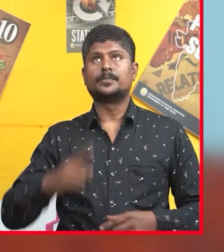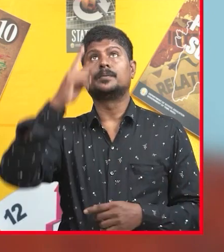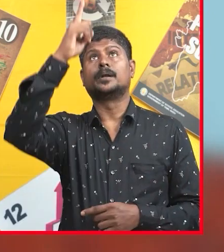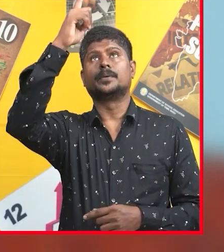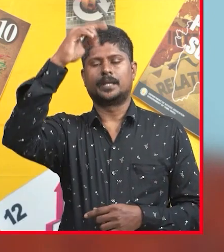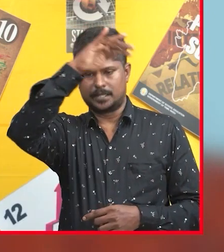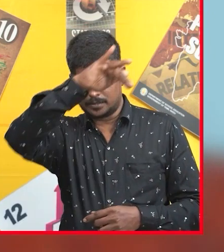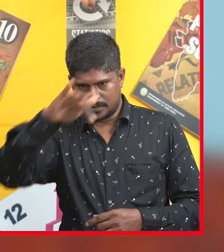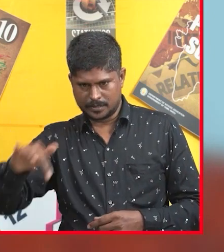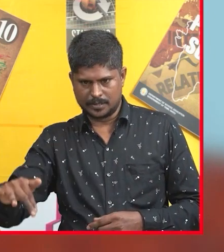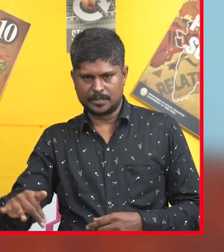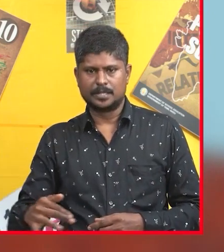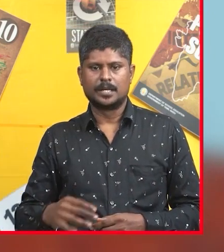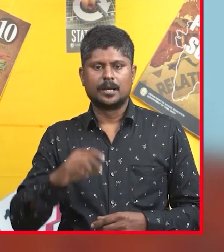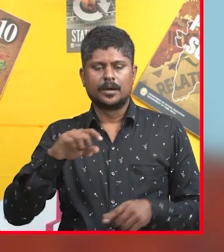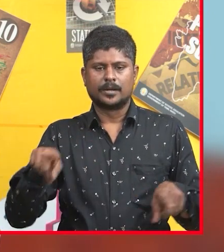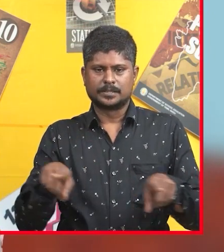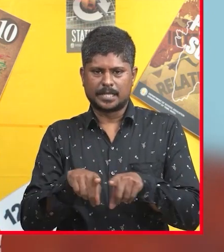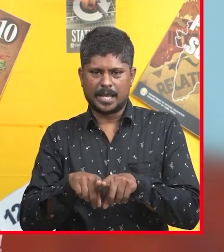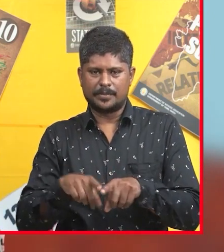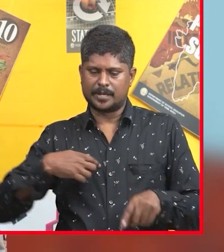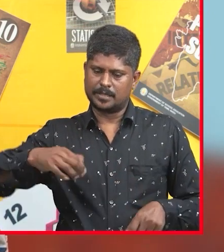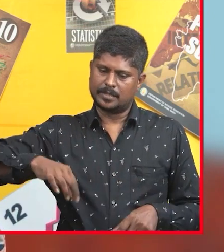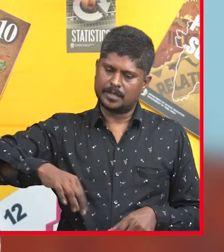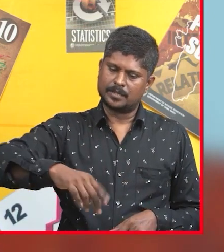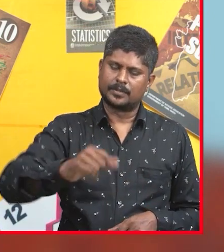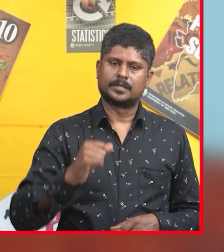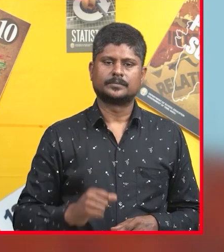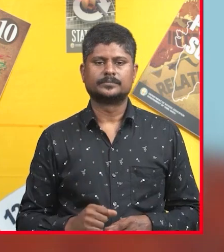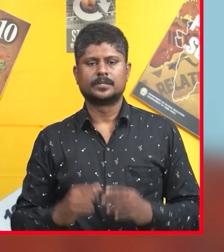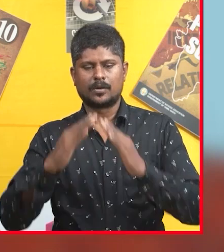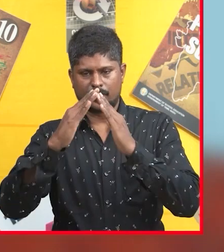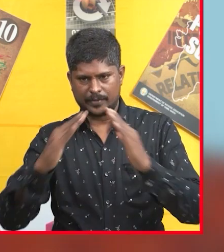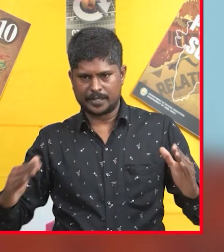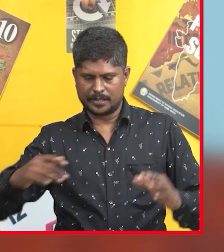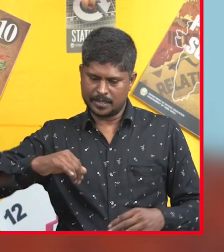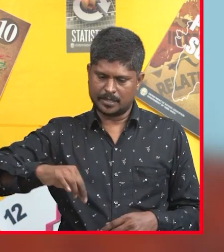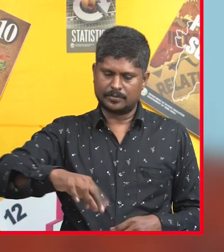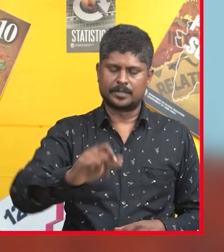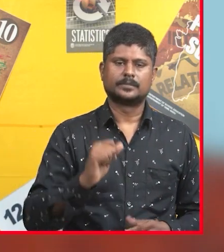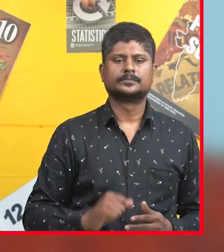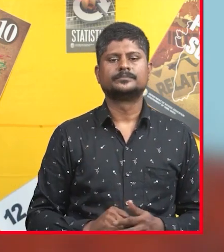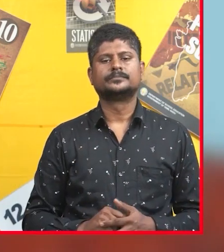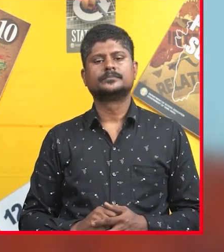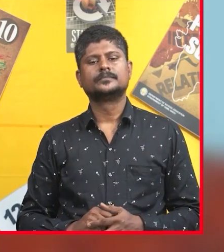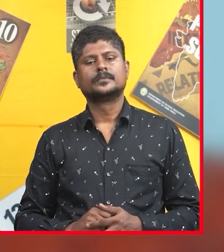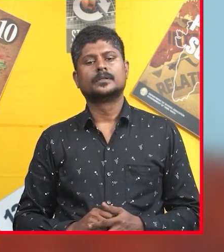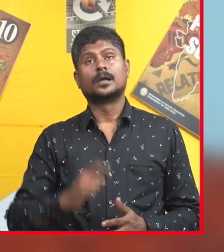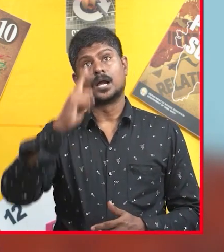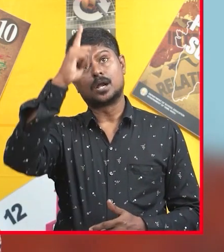சிவனடியாரா வேடம் மாற்றி விருந்தினரா மாறநாயனாருடைய வீட்டுக்கு வர்றாராம்.